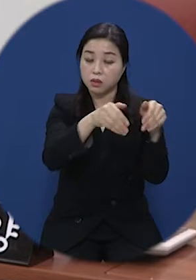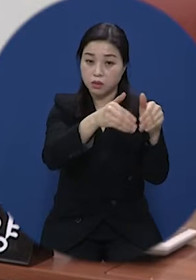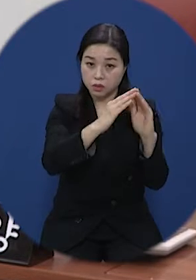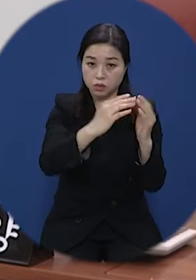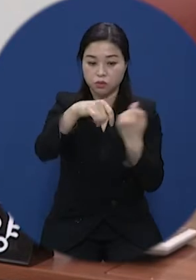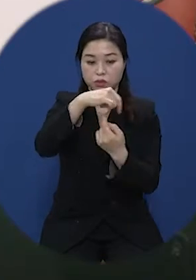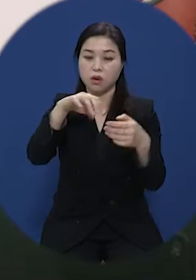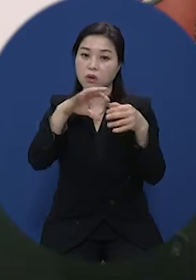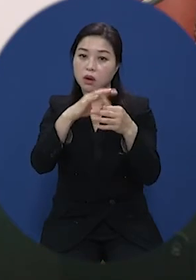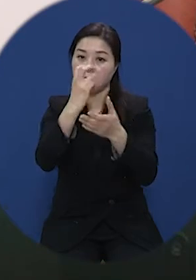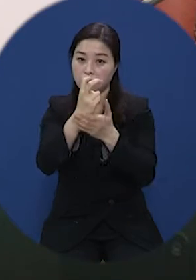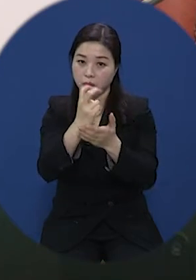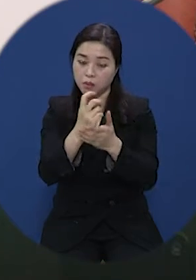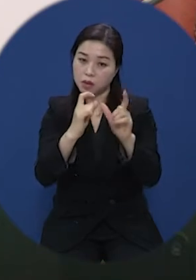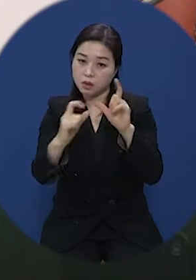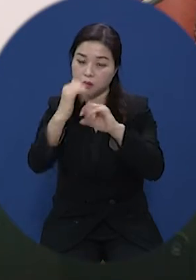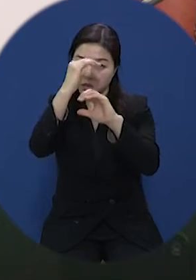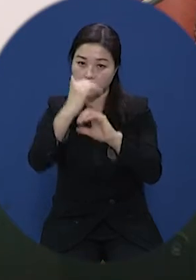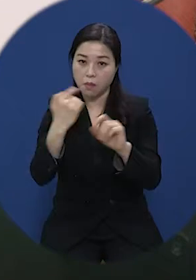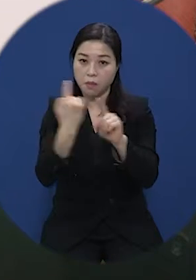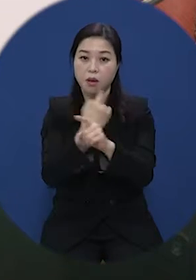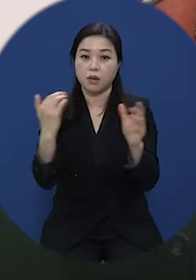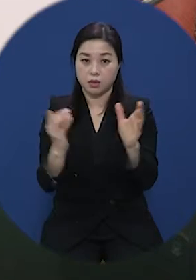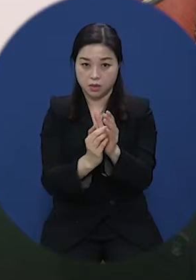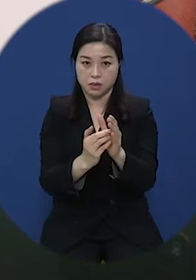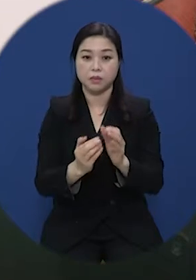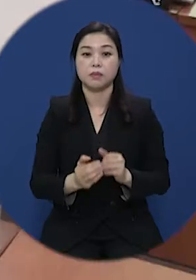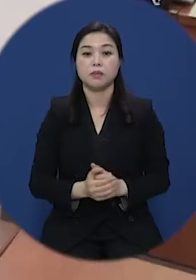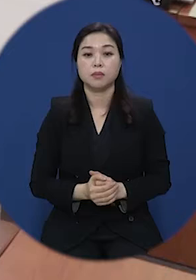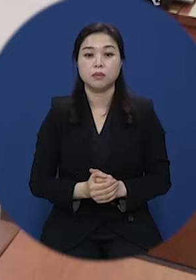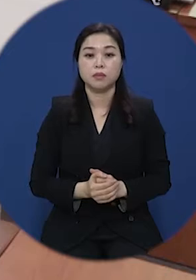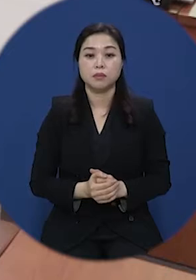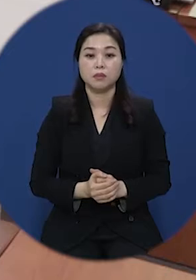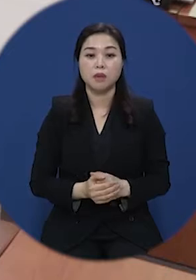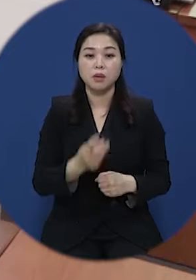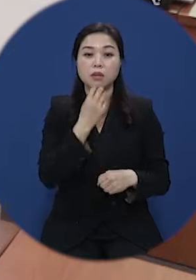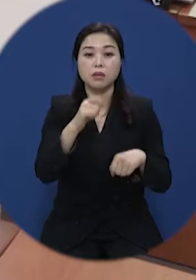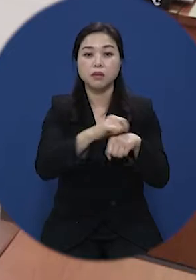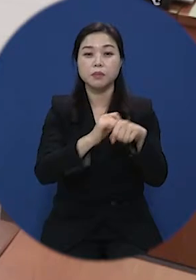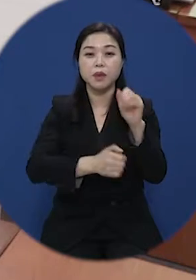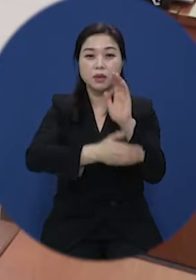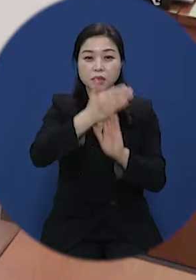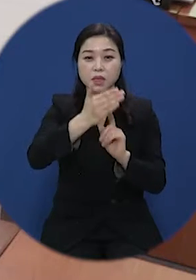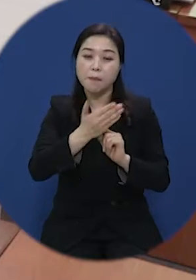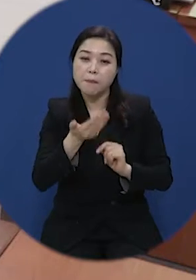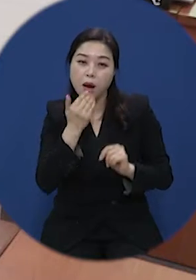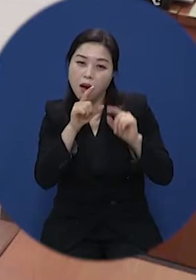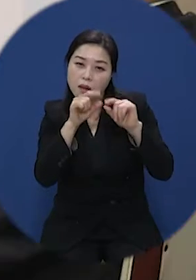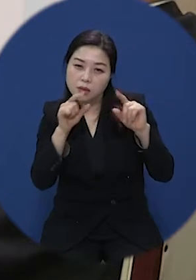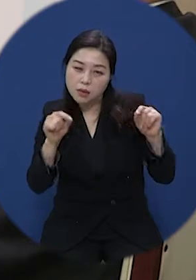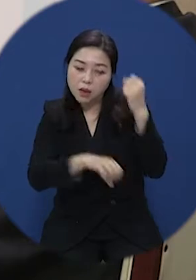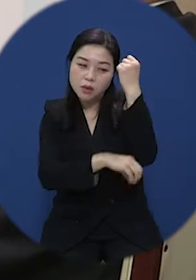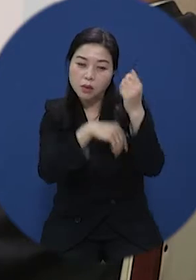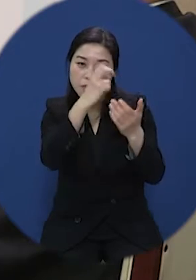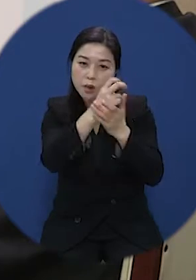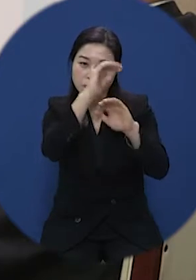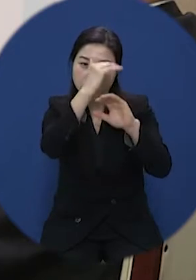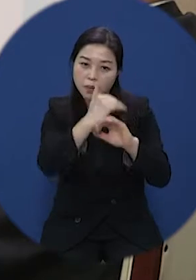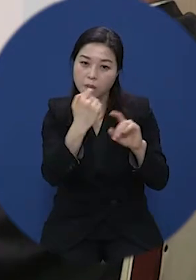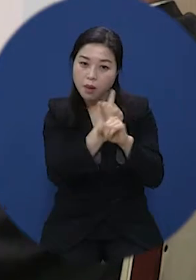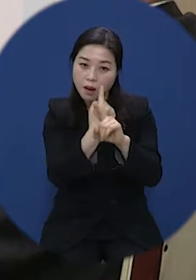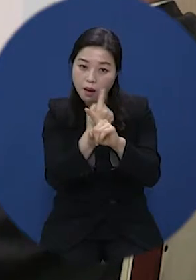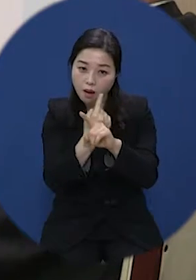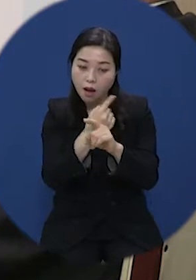및 운영에 관한 조례 일부 개정 조례안을 비롯해 서울특별시 먹거리 기본 조례 일부 개정 조례안